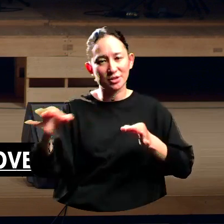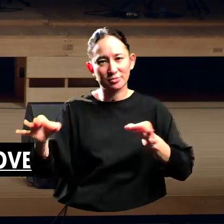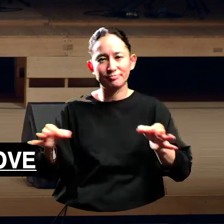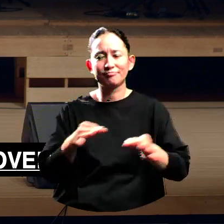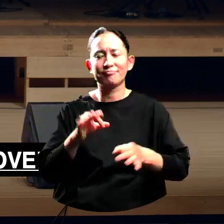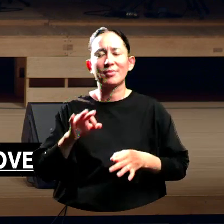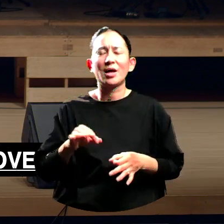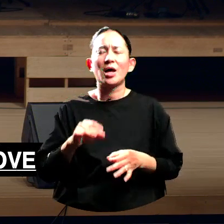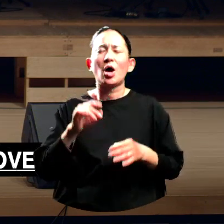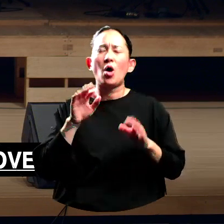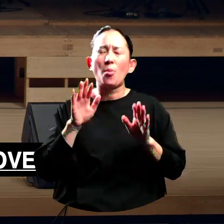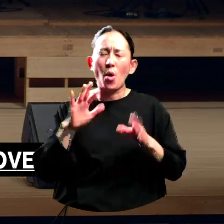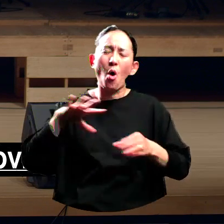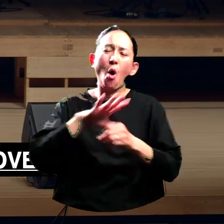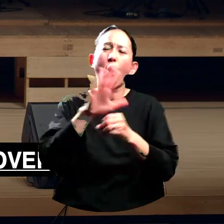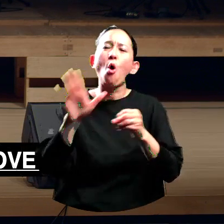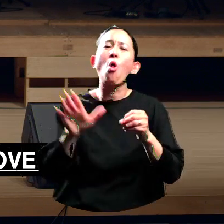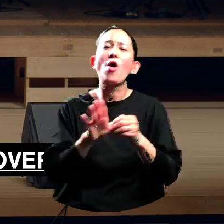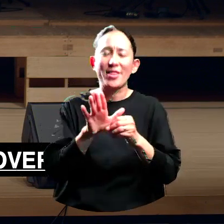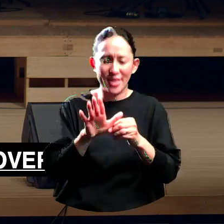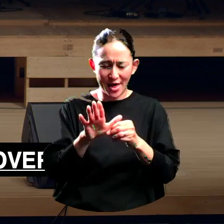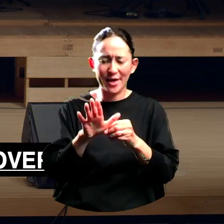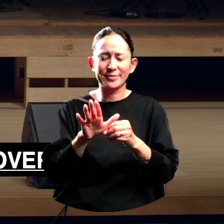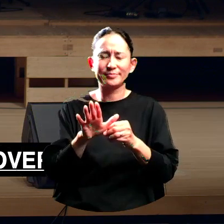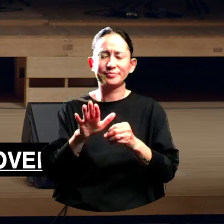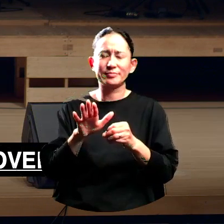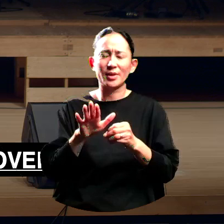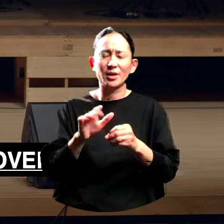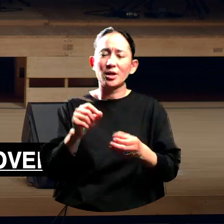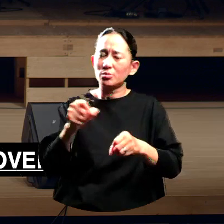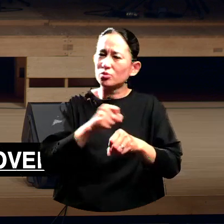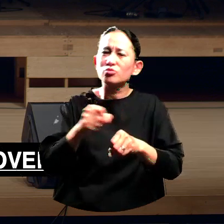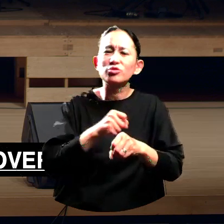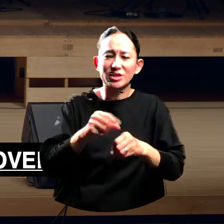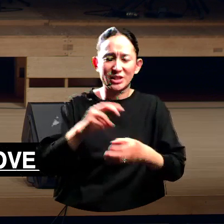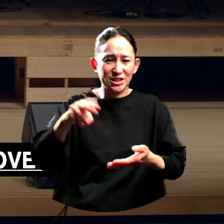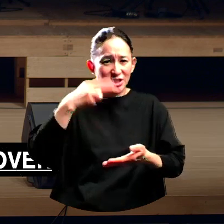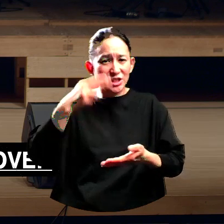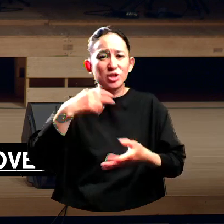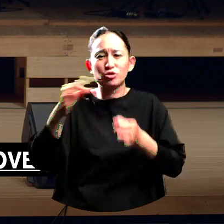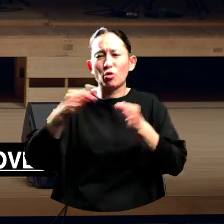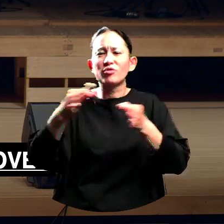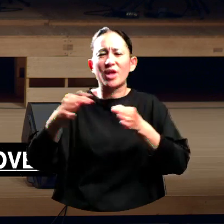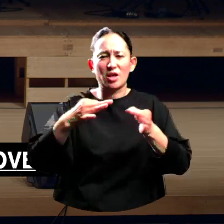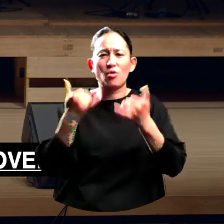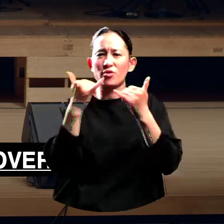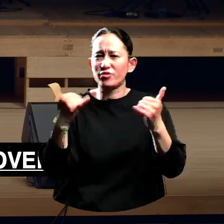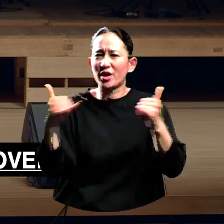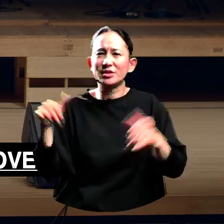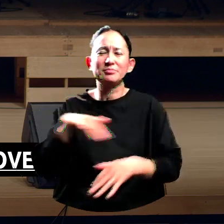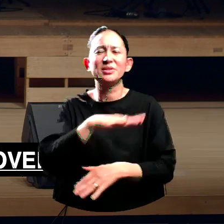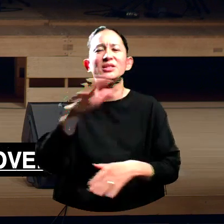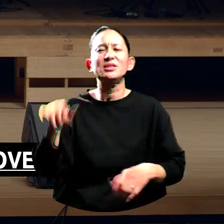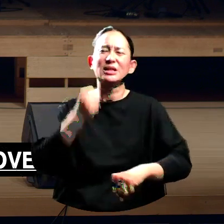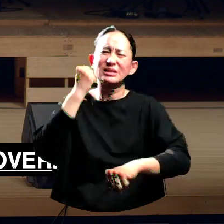者は本当に大変な辛い思いをしてますよね。 My cousin is an owner of a restaurant, but because of